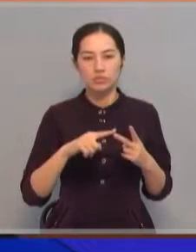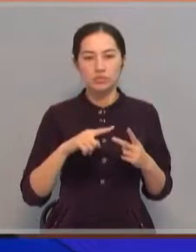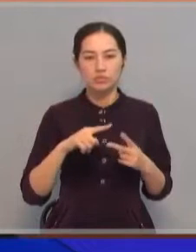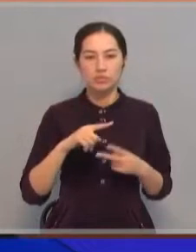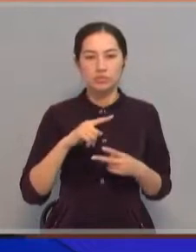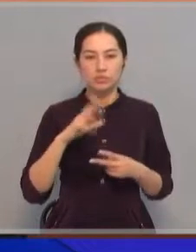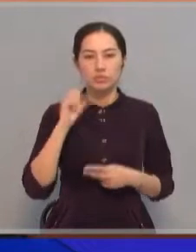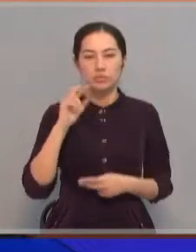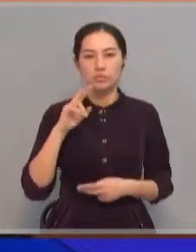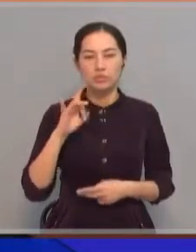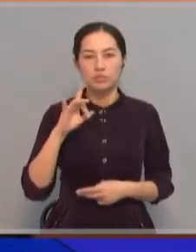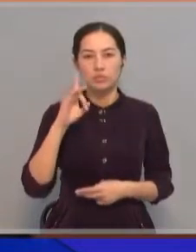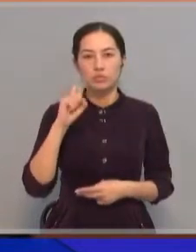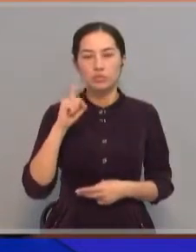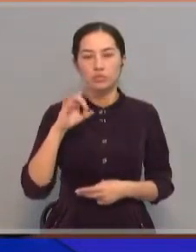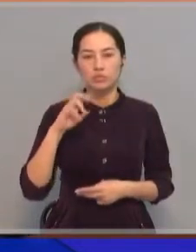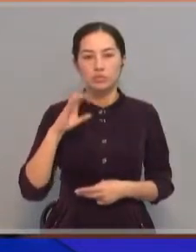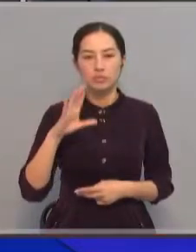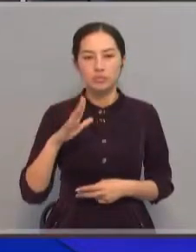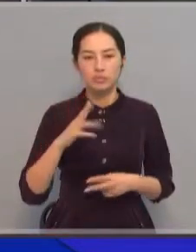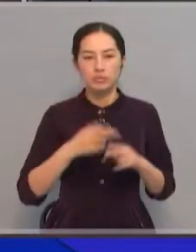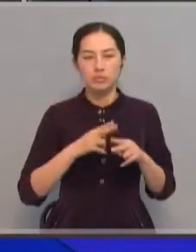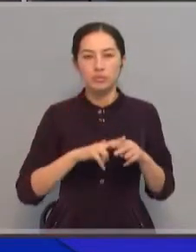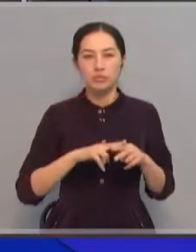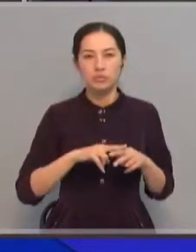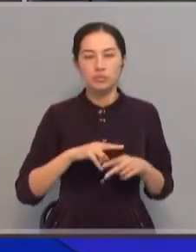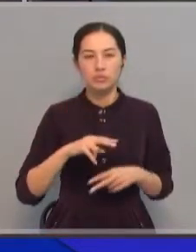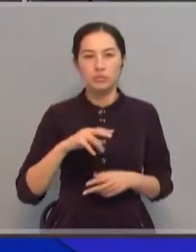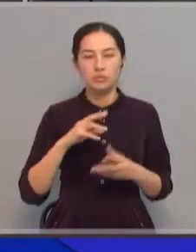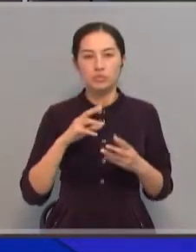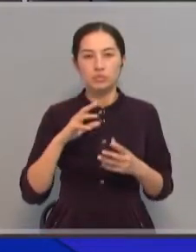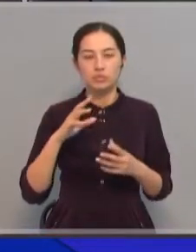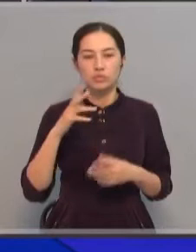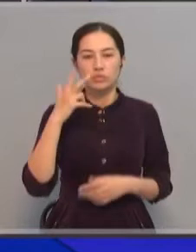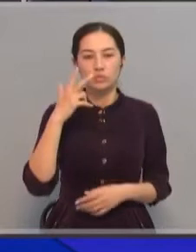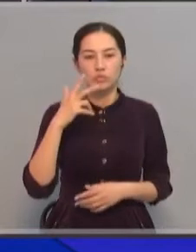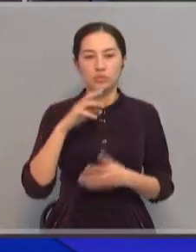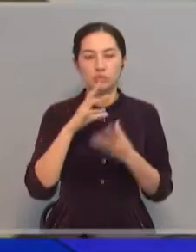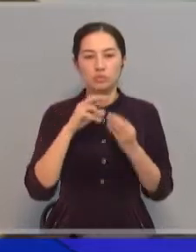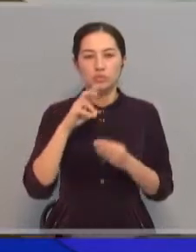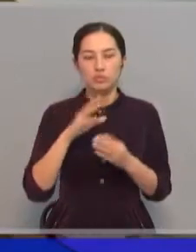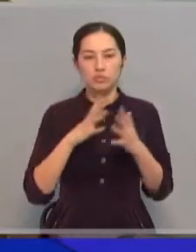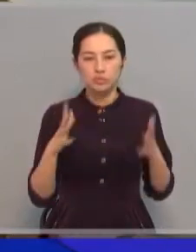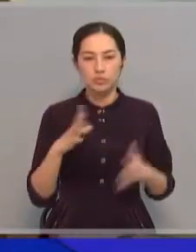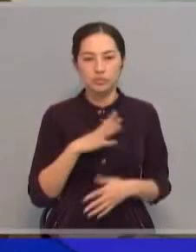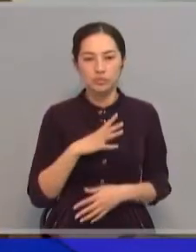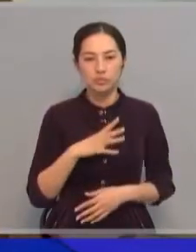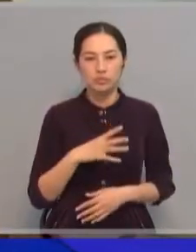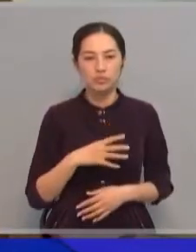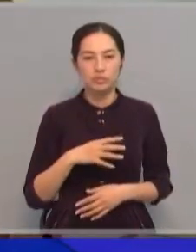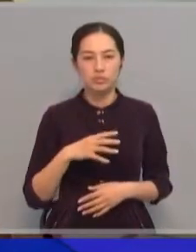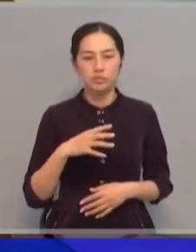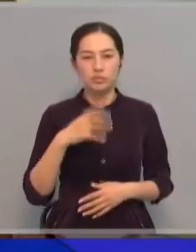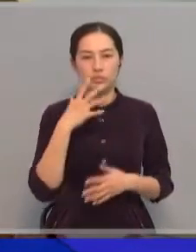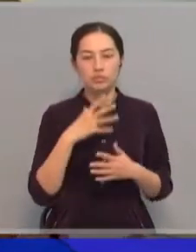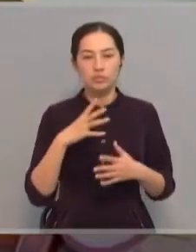генералымыз Сабыр Рахимов. Қауымбаев Тоғанбай ағамыз Кеңес одағының батыры 100 жасқа келіп жатыр. Жақсы сездім, себебі өзім